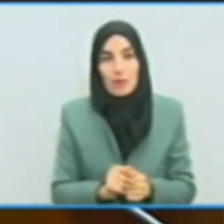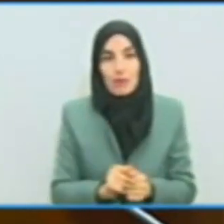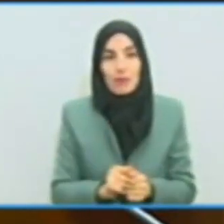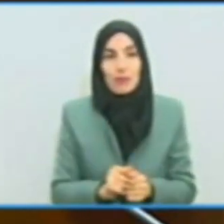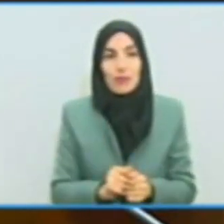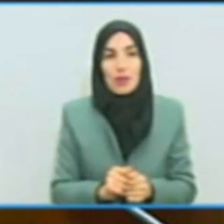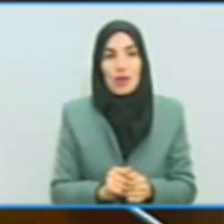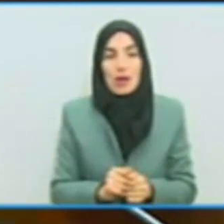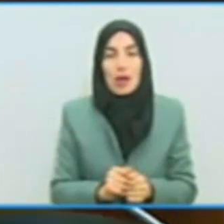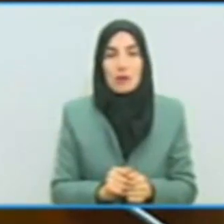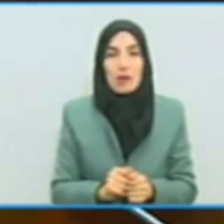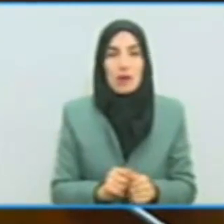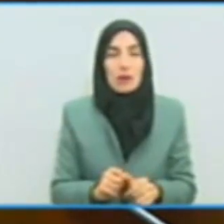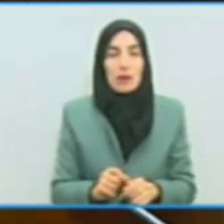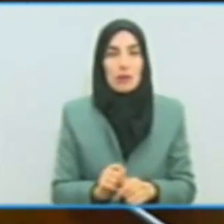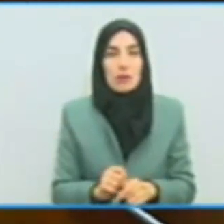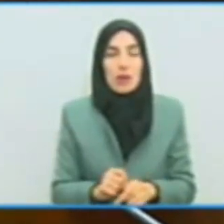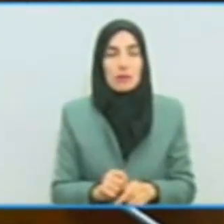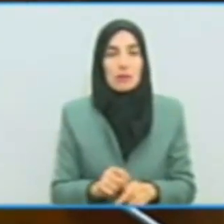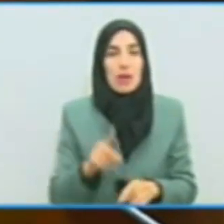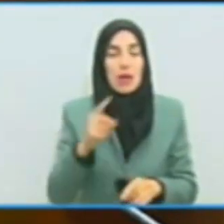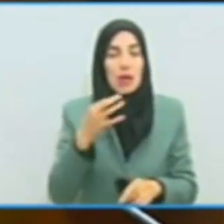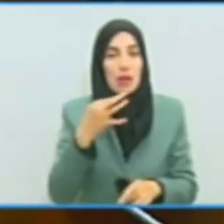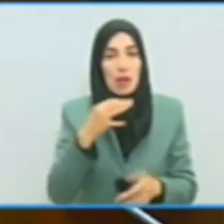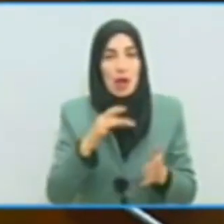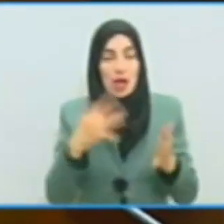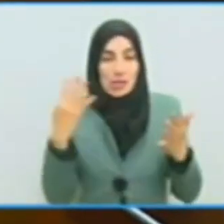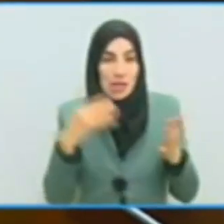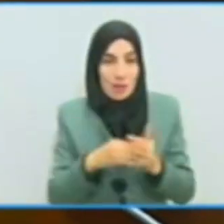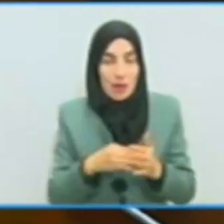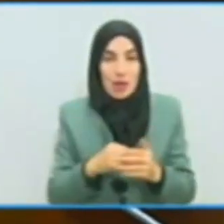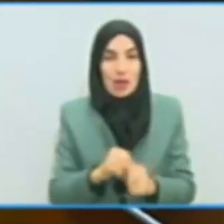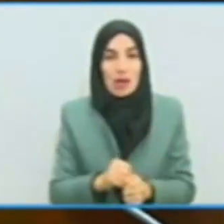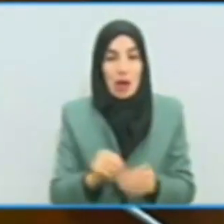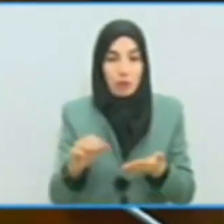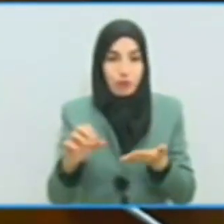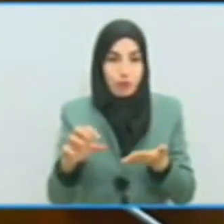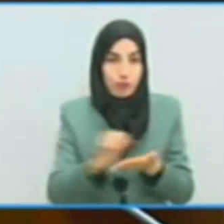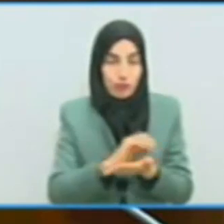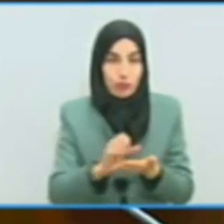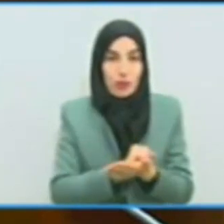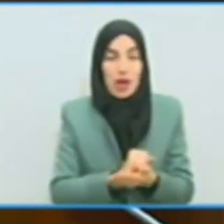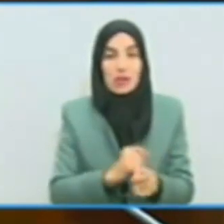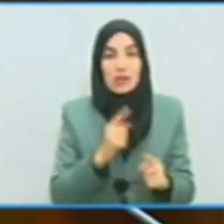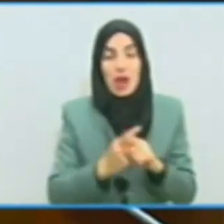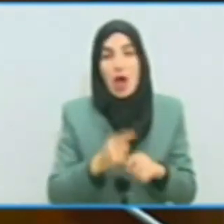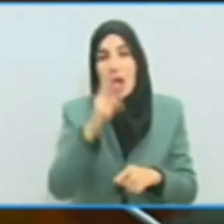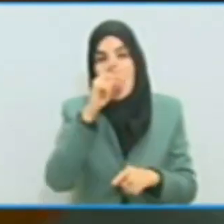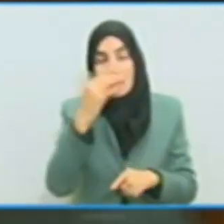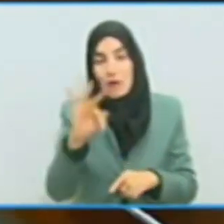نشر أشغال ومخرجات الملتقى ب 4500 نسخة بالعربية والإنجليزية